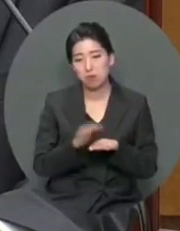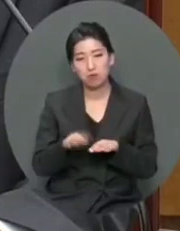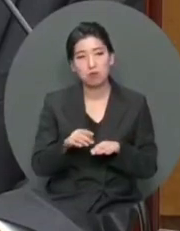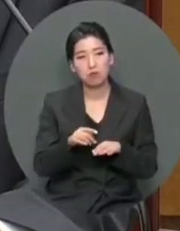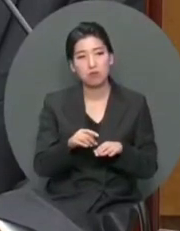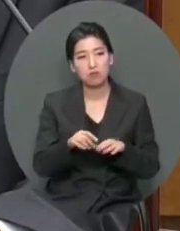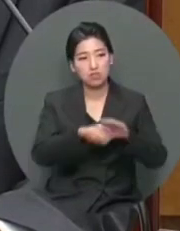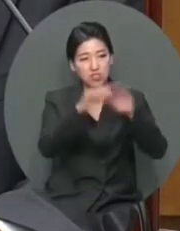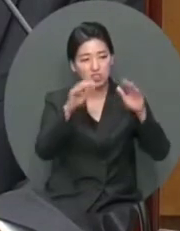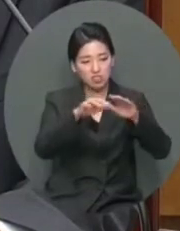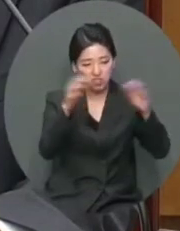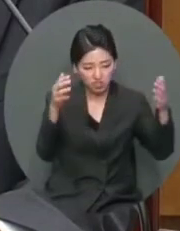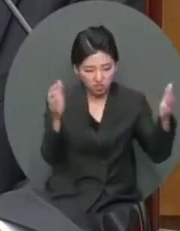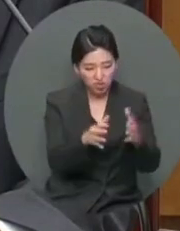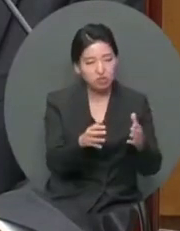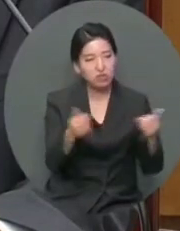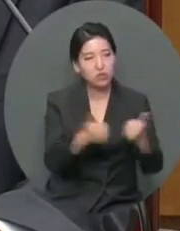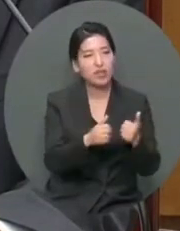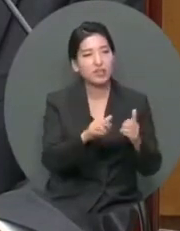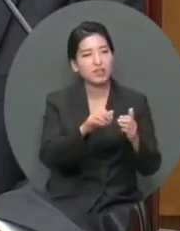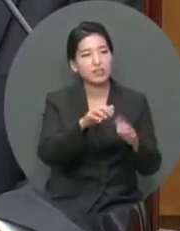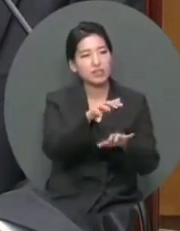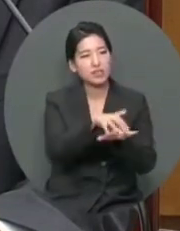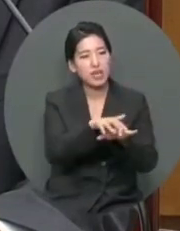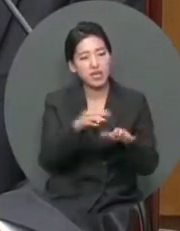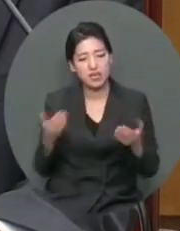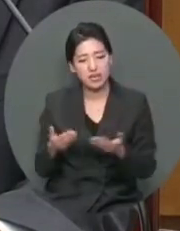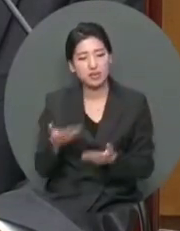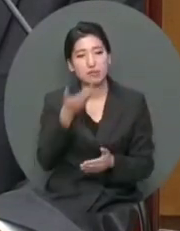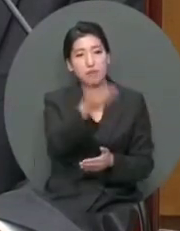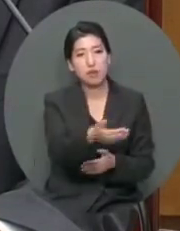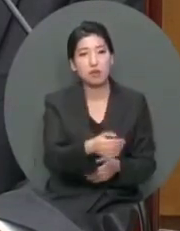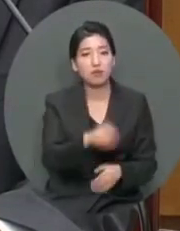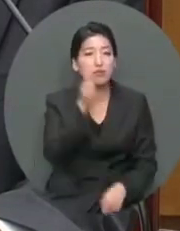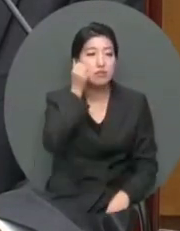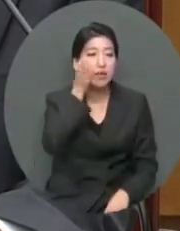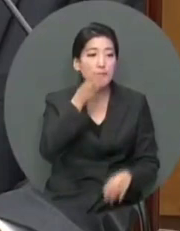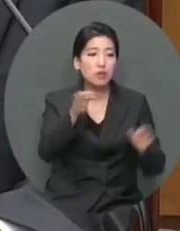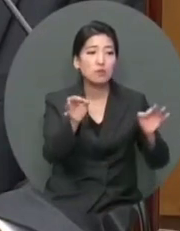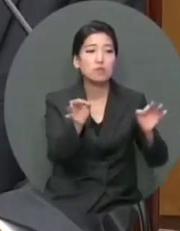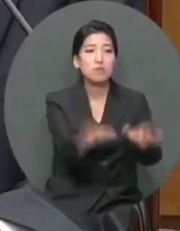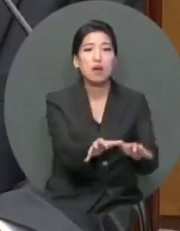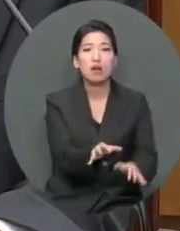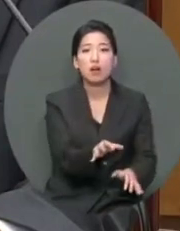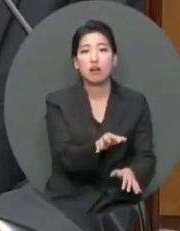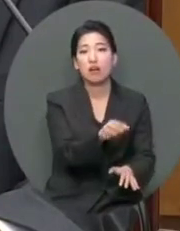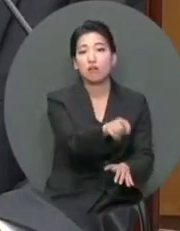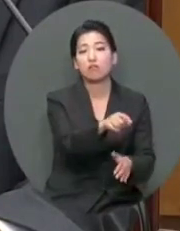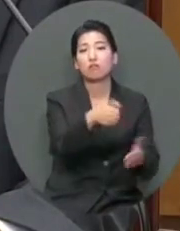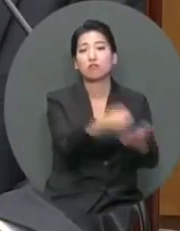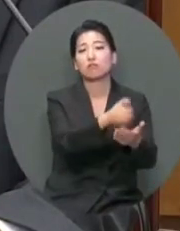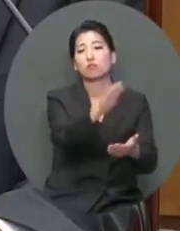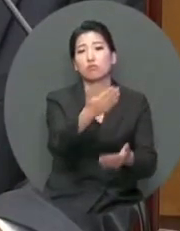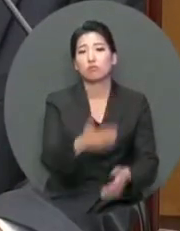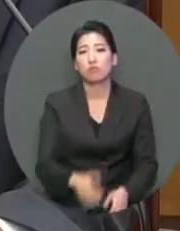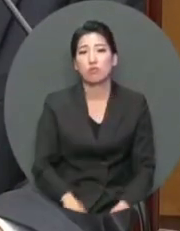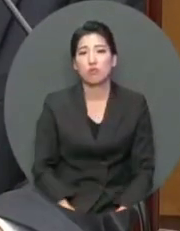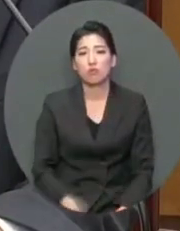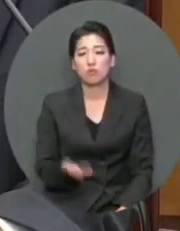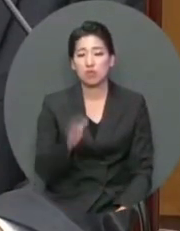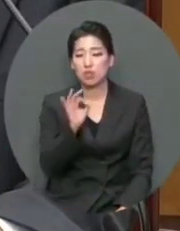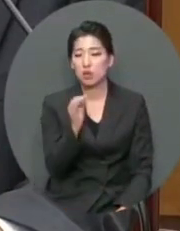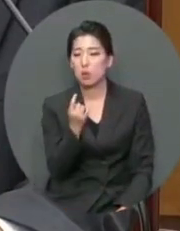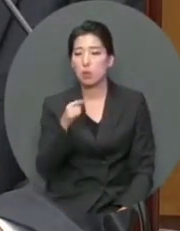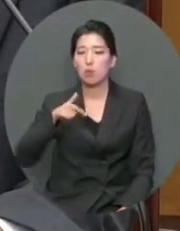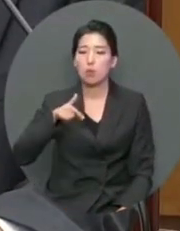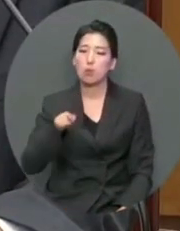상고기각 판결이 선고가 됩니다. 왜 그러면 오경미 대법관은 이 사건을 그렇게 1년 넘게 자기 손에